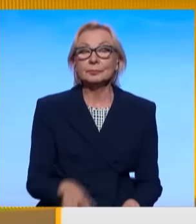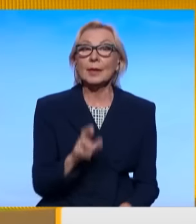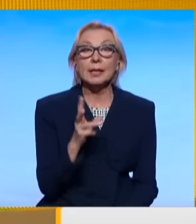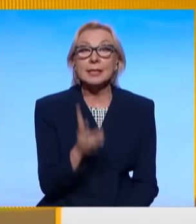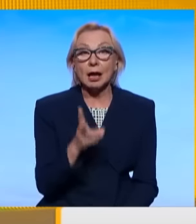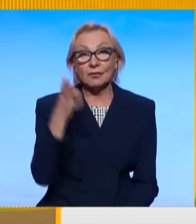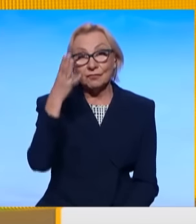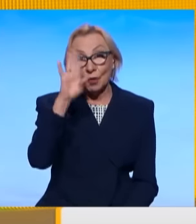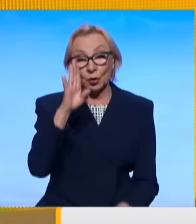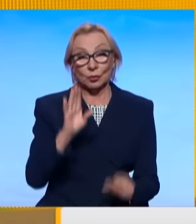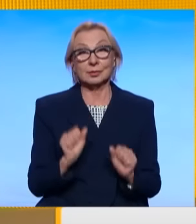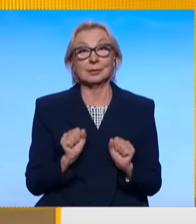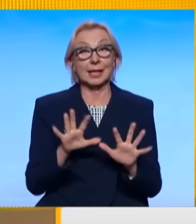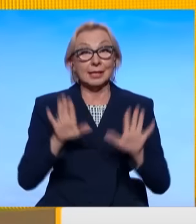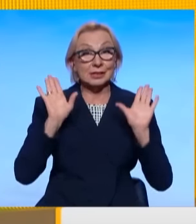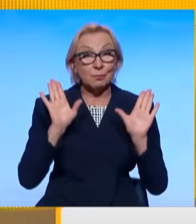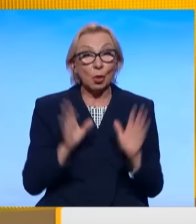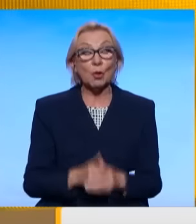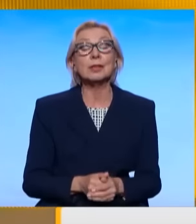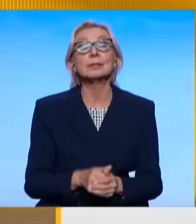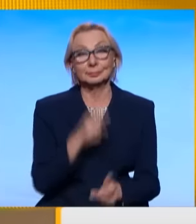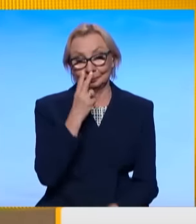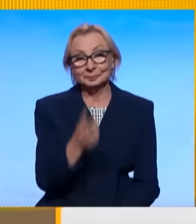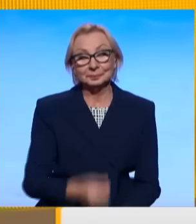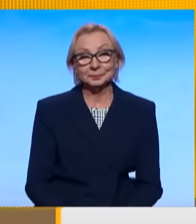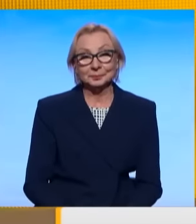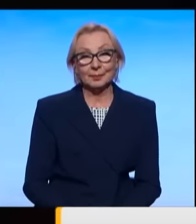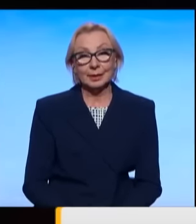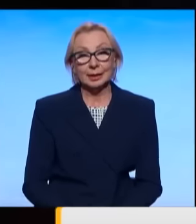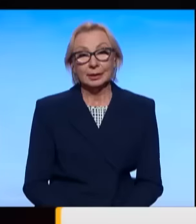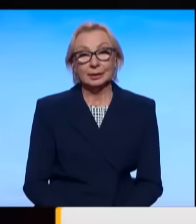Як ворог здається у полон, Влад Паливода розкаже.